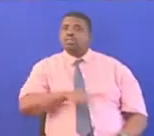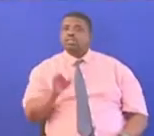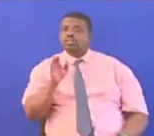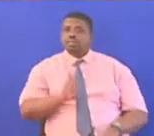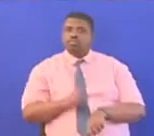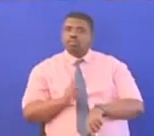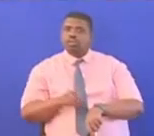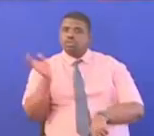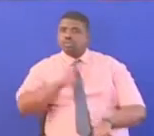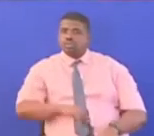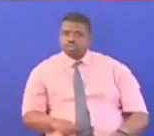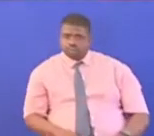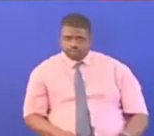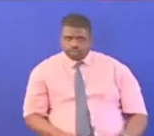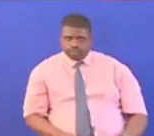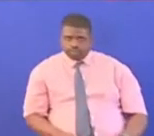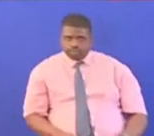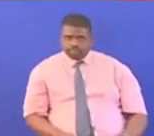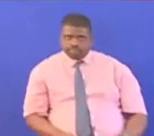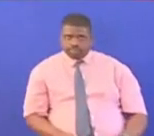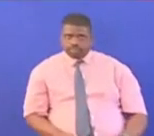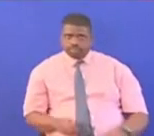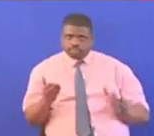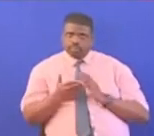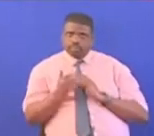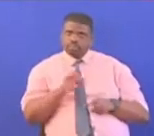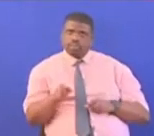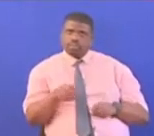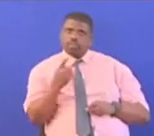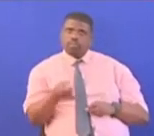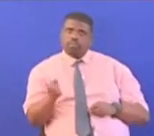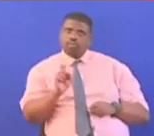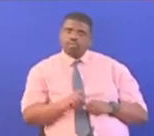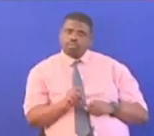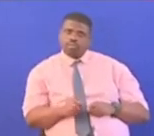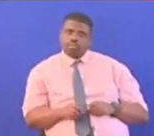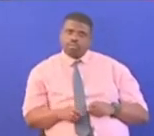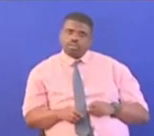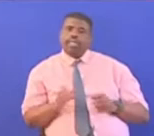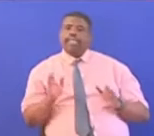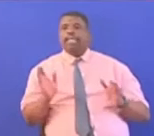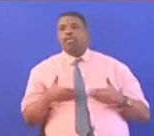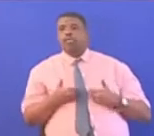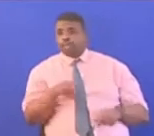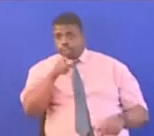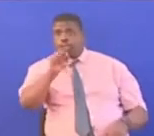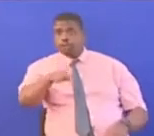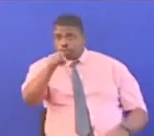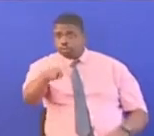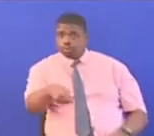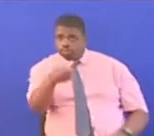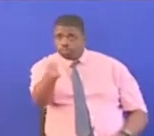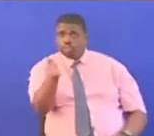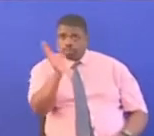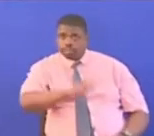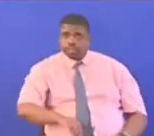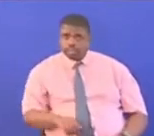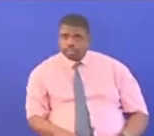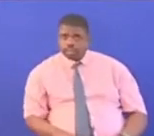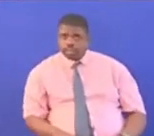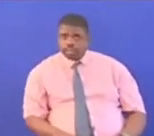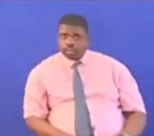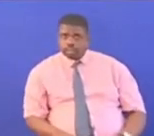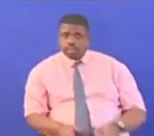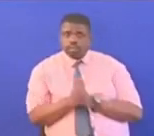muda umeshaisha. Asante Mheshimiwa Speaker. Naomba tu dakika moja uniongezee moja Mheshimiwa Speaker, ikikupendeza. Ndio hiyo niliyokuongeza, malizia. Nashukuru